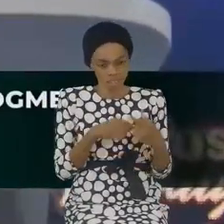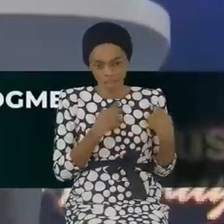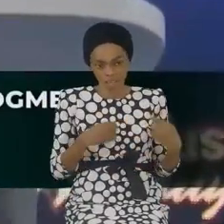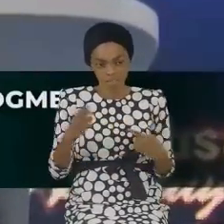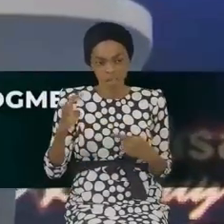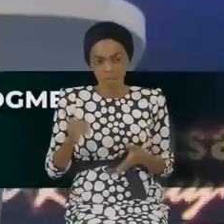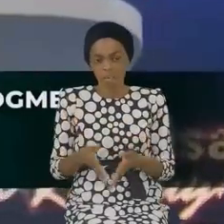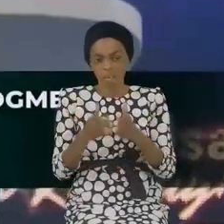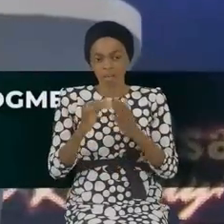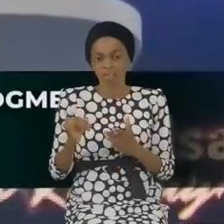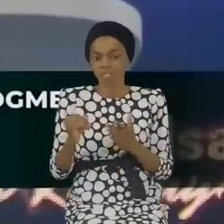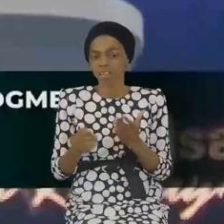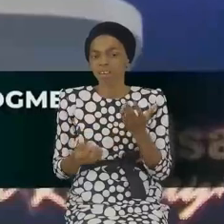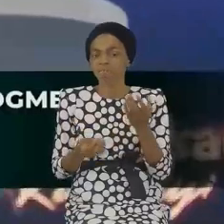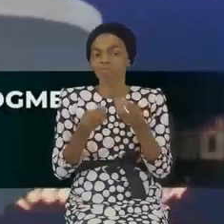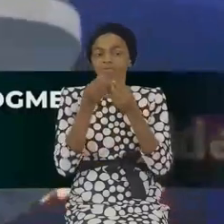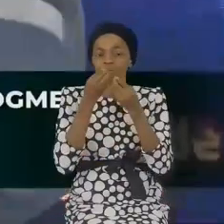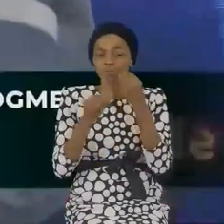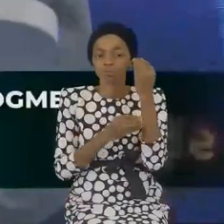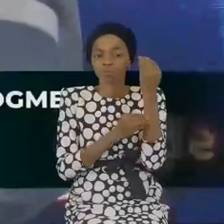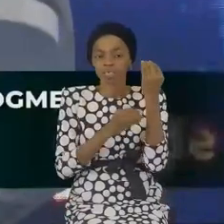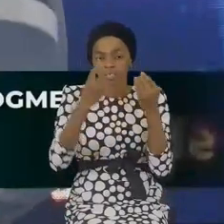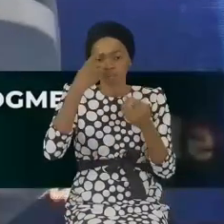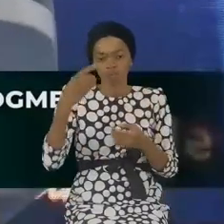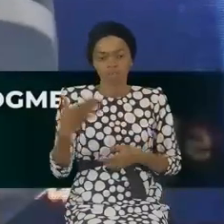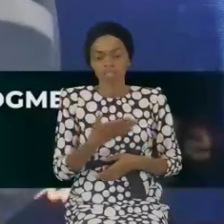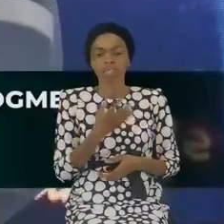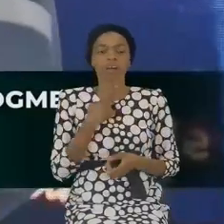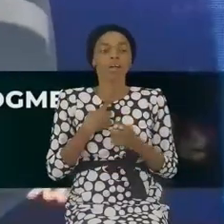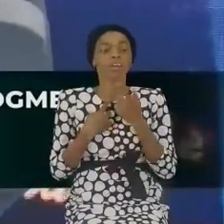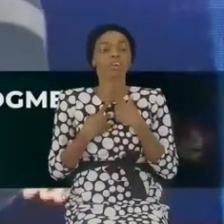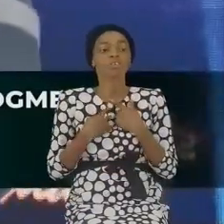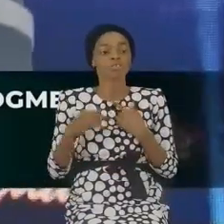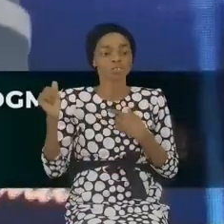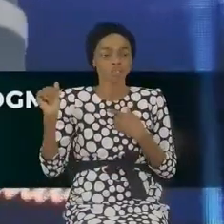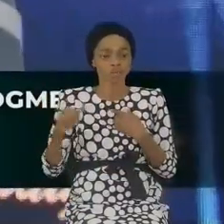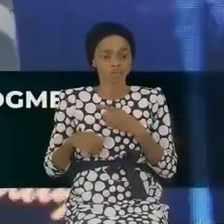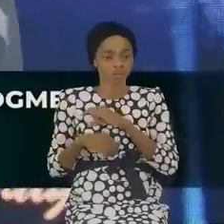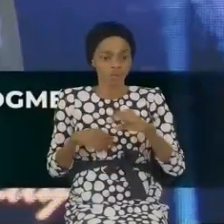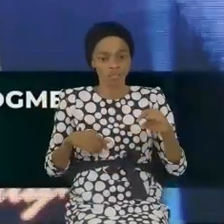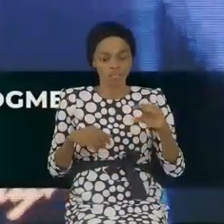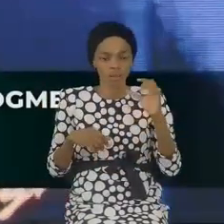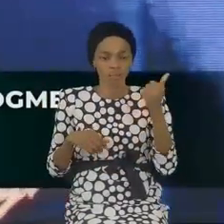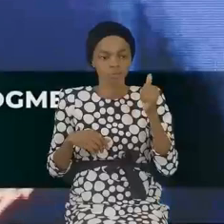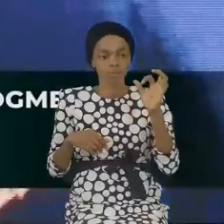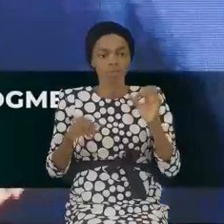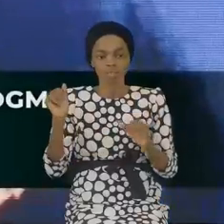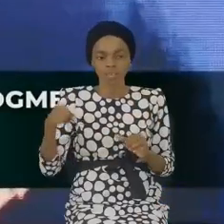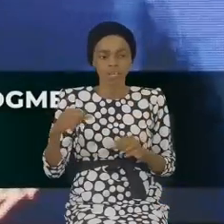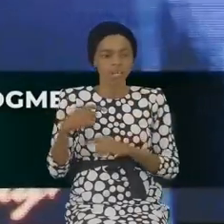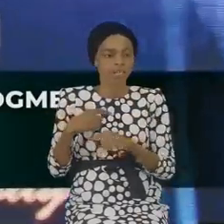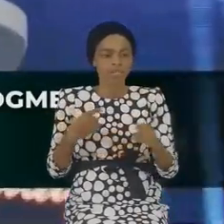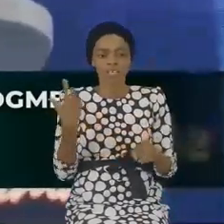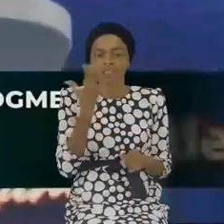nourriture selon leur désir. Verset 19. Ils parlèrent contre Dieu. Verset 19. Ils parlèrent contre Dieu.